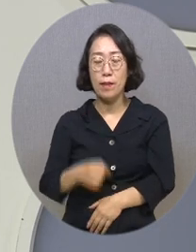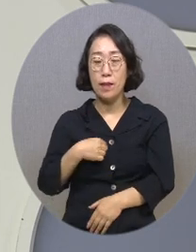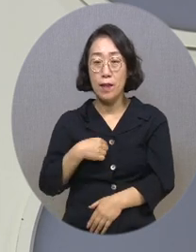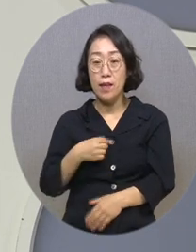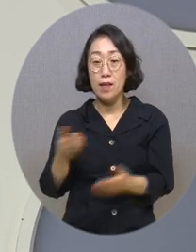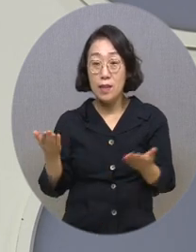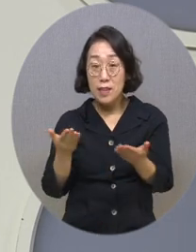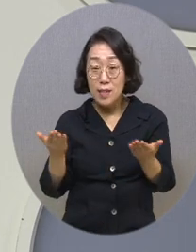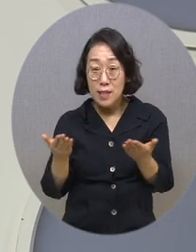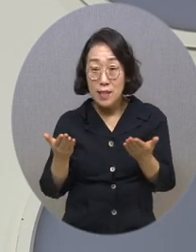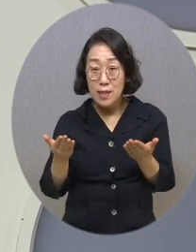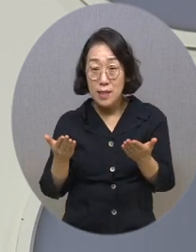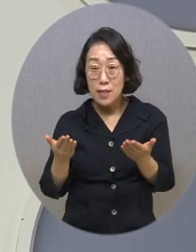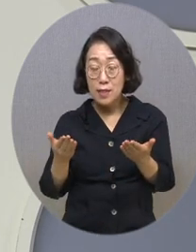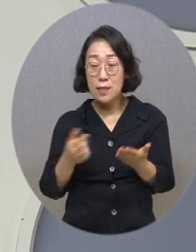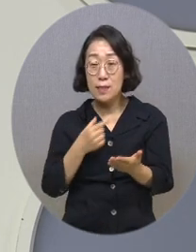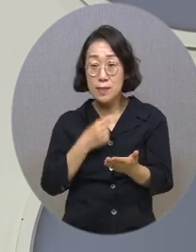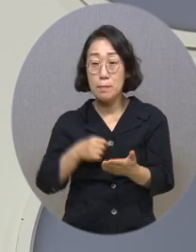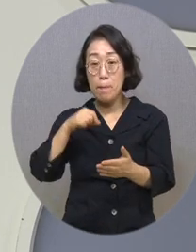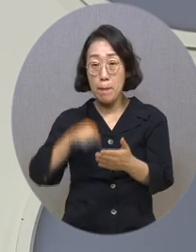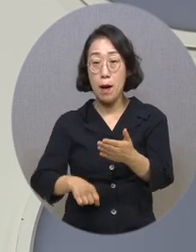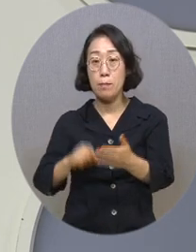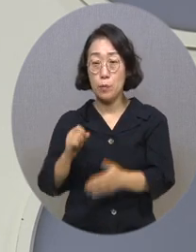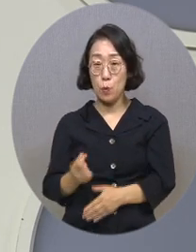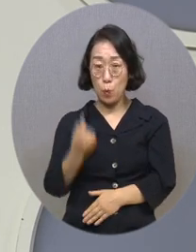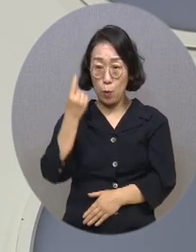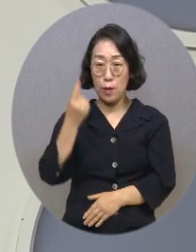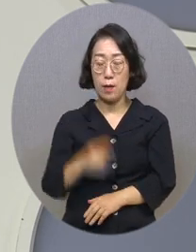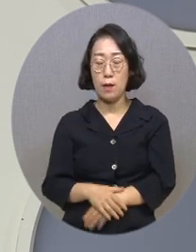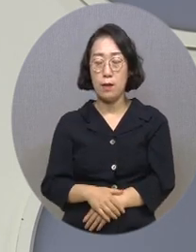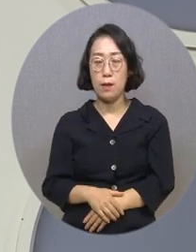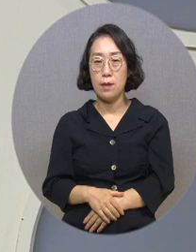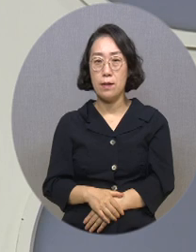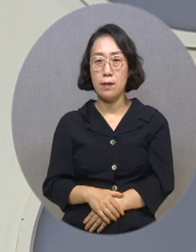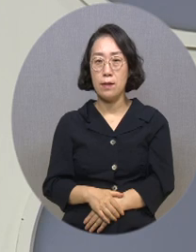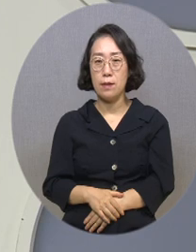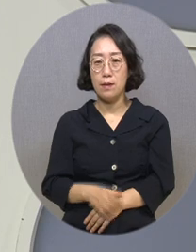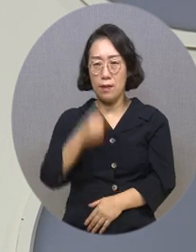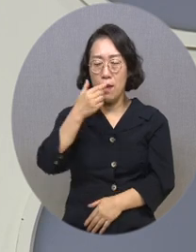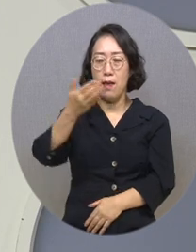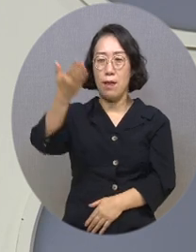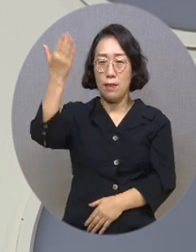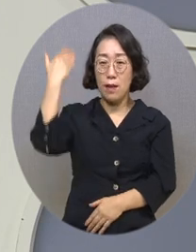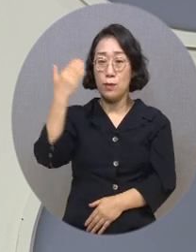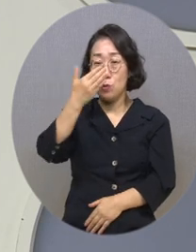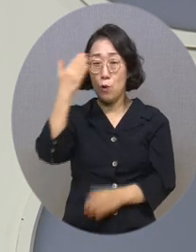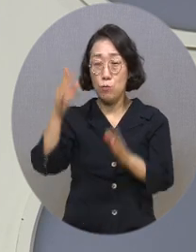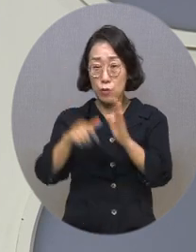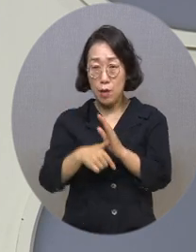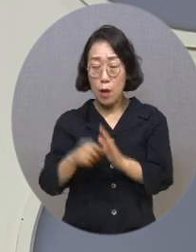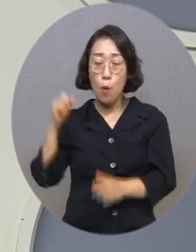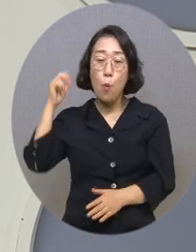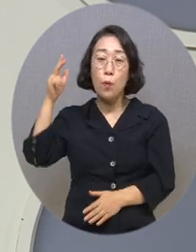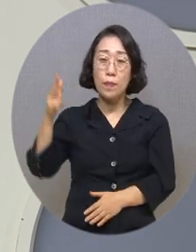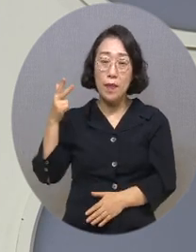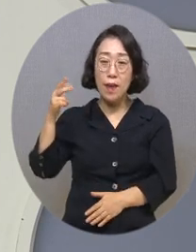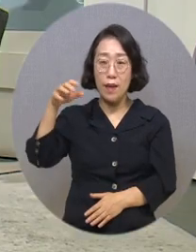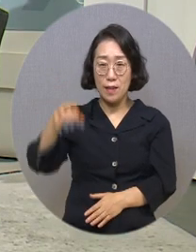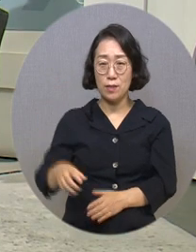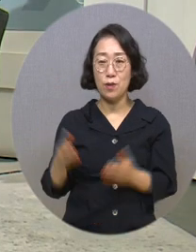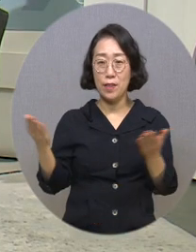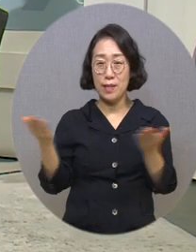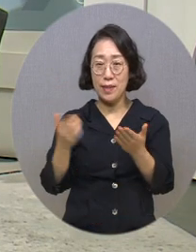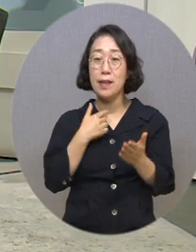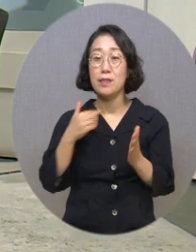동기가 또 한 가지 말씀드릴 게 있는데, 제가 옛날에 젊을 때 호텔에서 근무했어요. 아, 예.